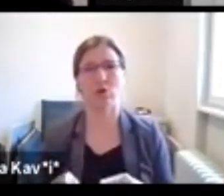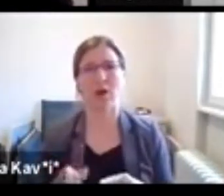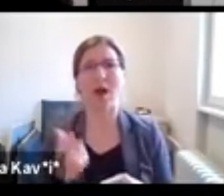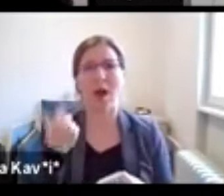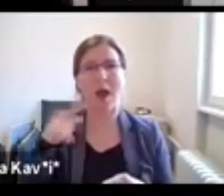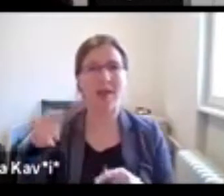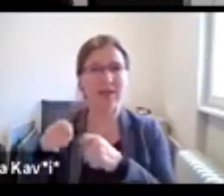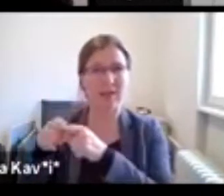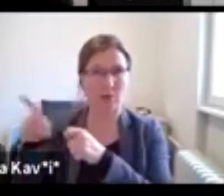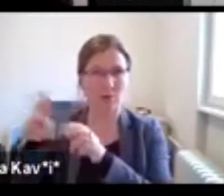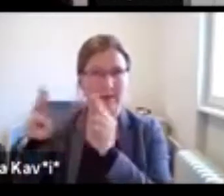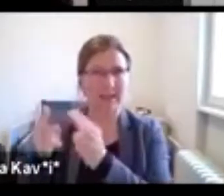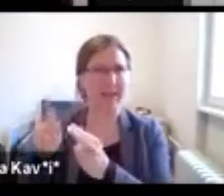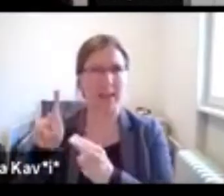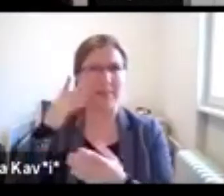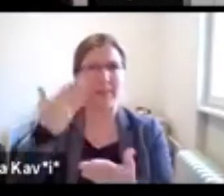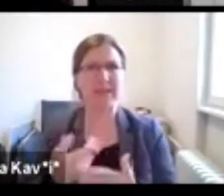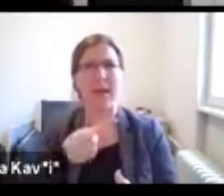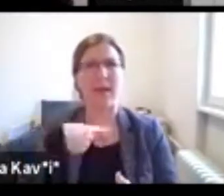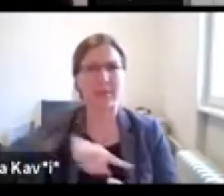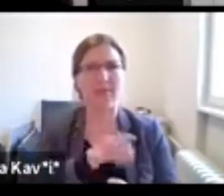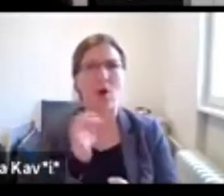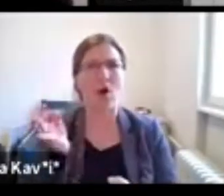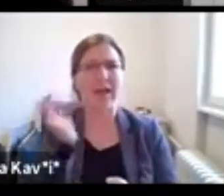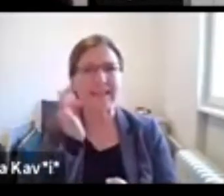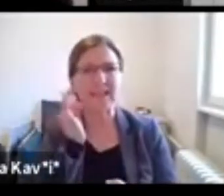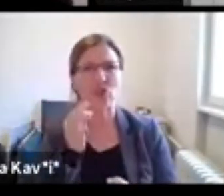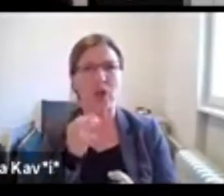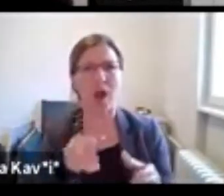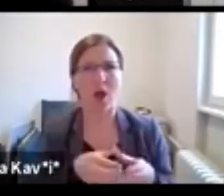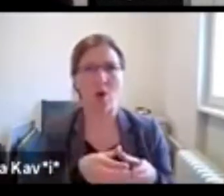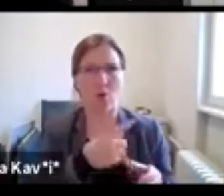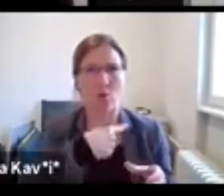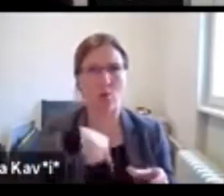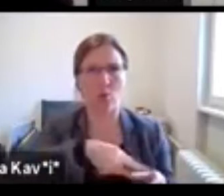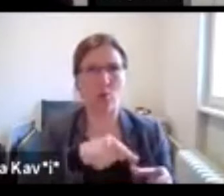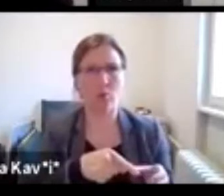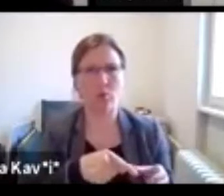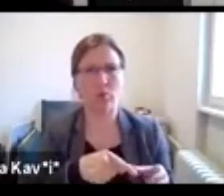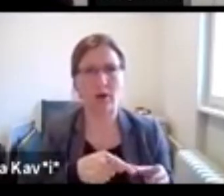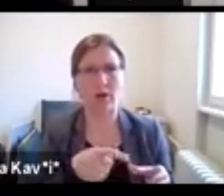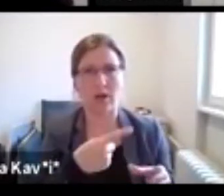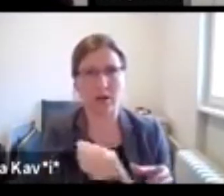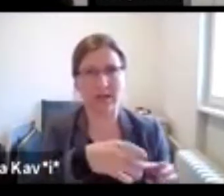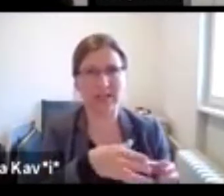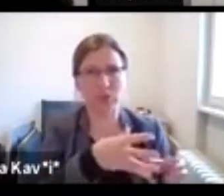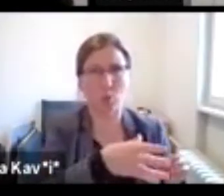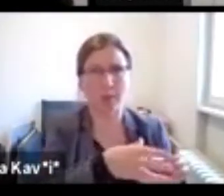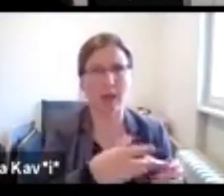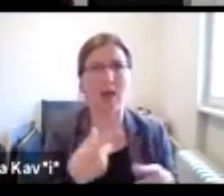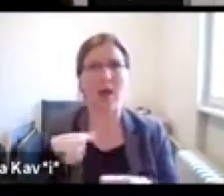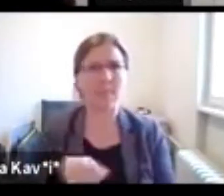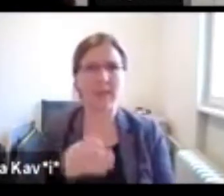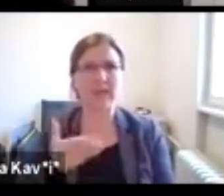preocijenjeni kao rizična skupina, nismo mogli doći na red prije za dostavu namirnica. Nismo mogli